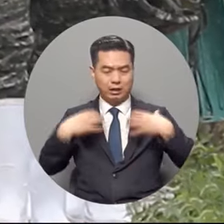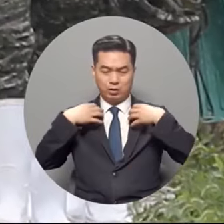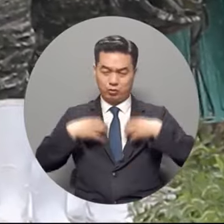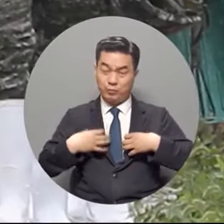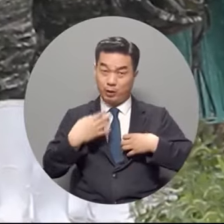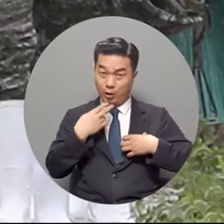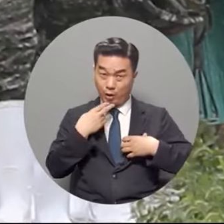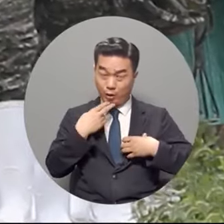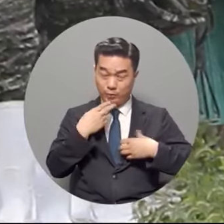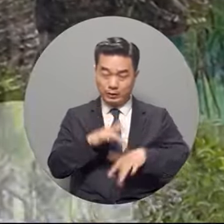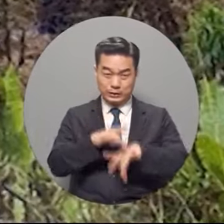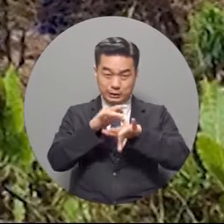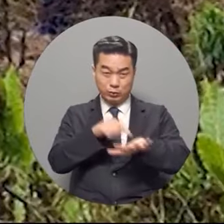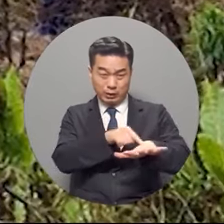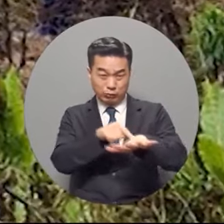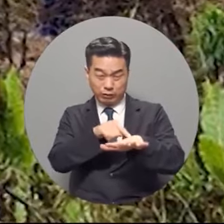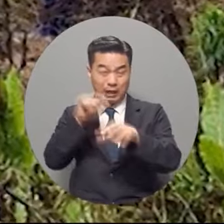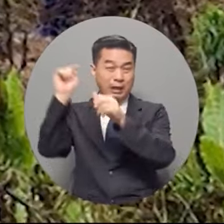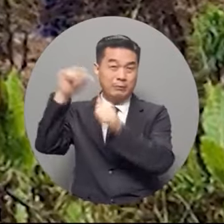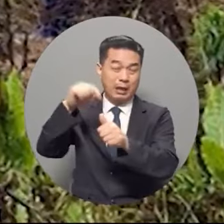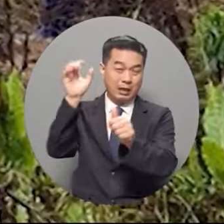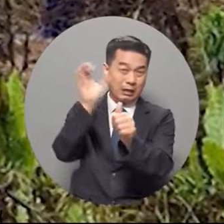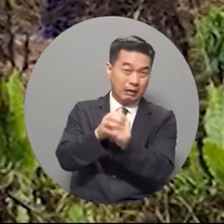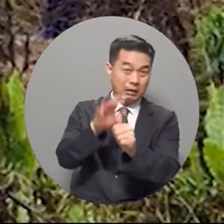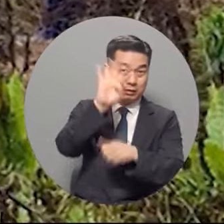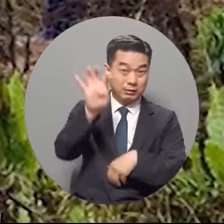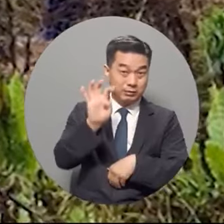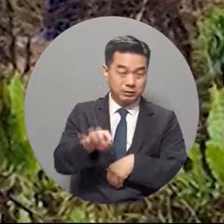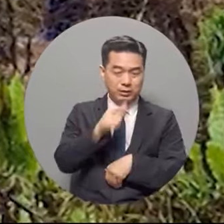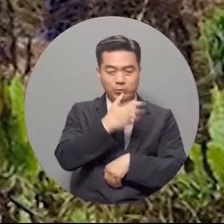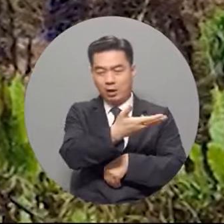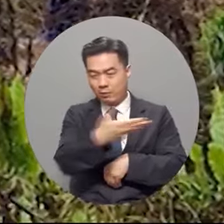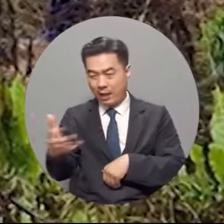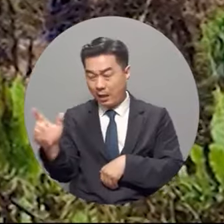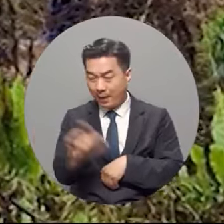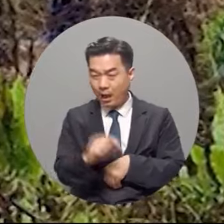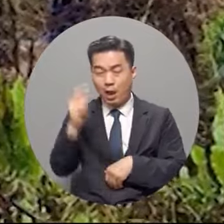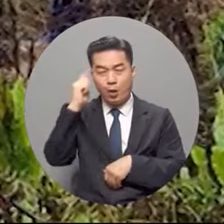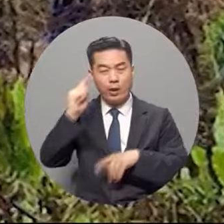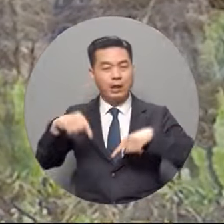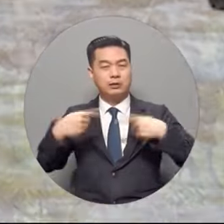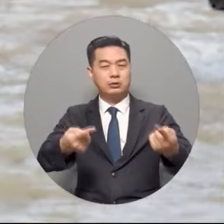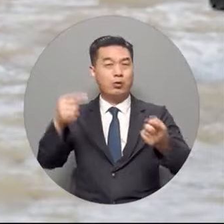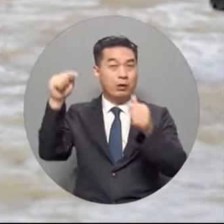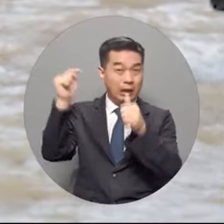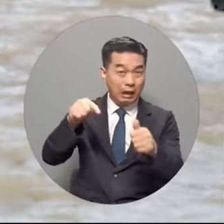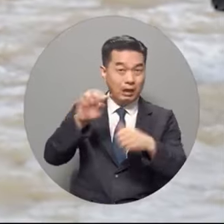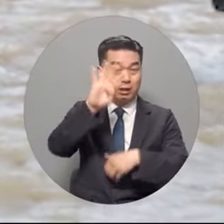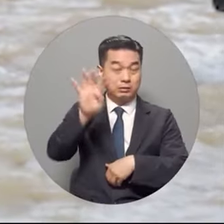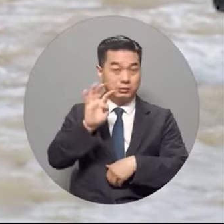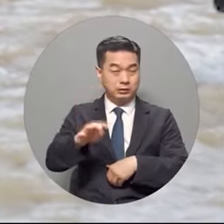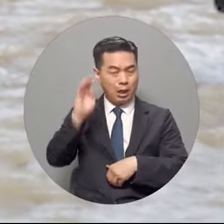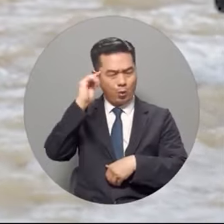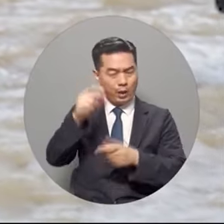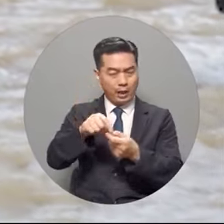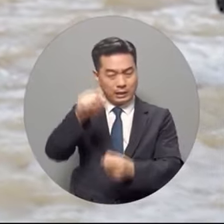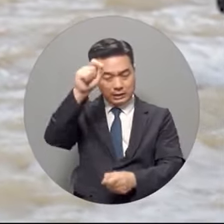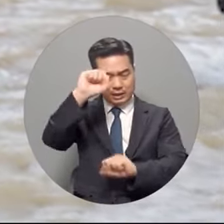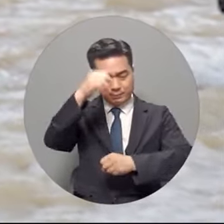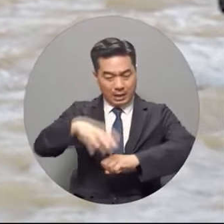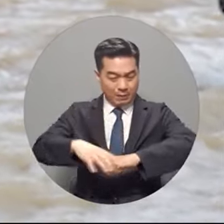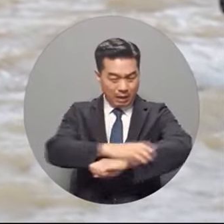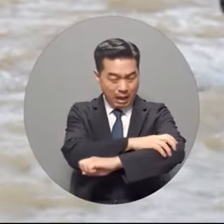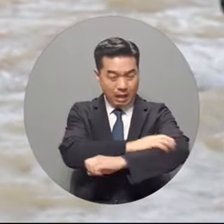않고 실종자 수색을 지시했는지 유속 빠른 흙탕물에 왜 들어가라고 했는지 왜 장화를 신고 수색하고